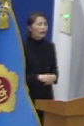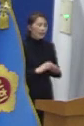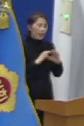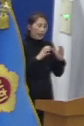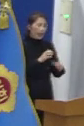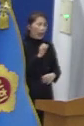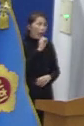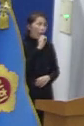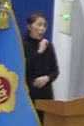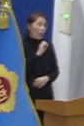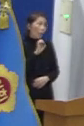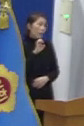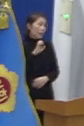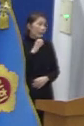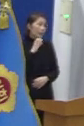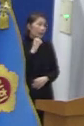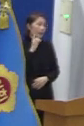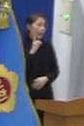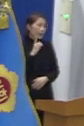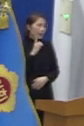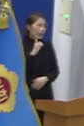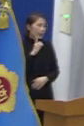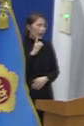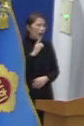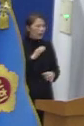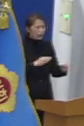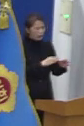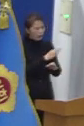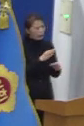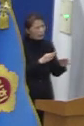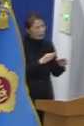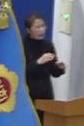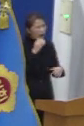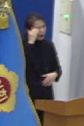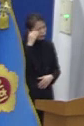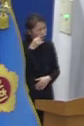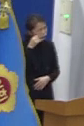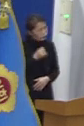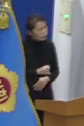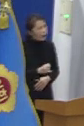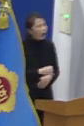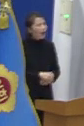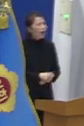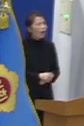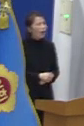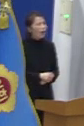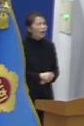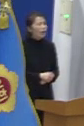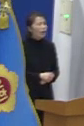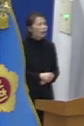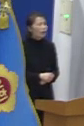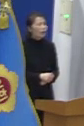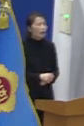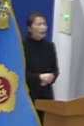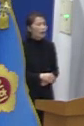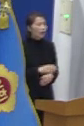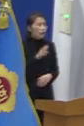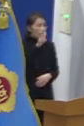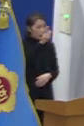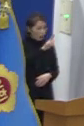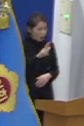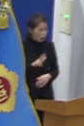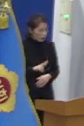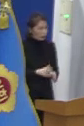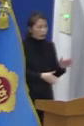최하위입니다. 경제 성장률은 25년 만에 일본에 추월당했고 전국 시군구의